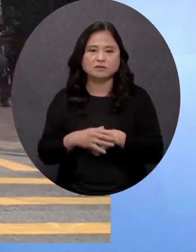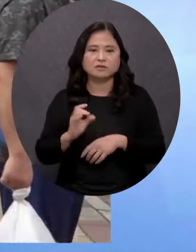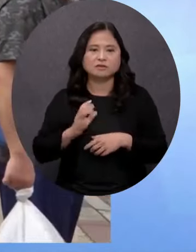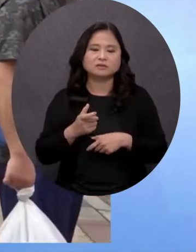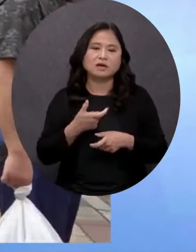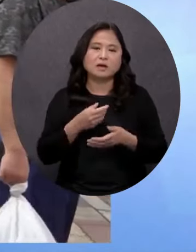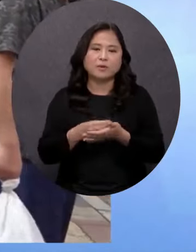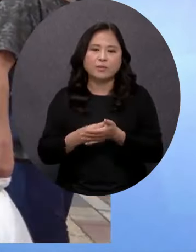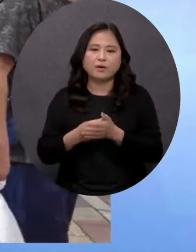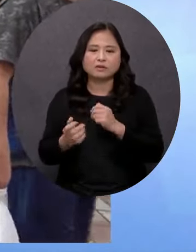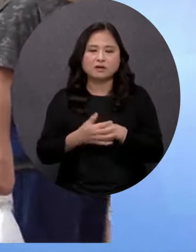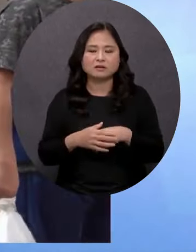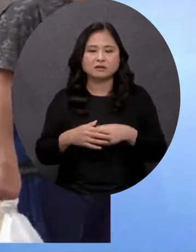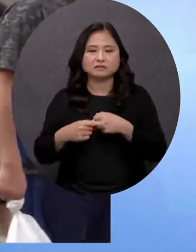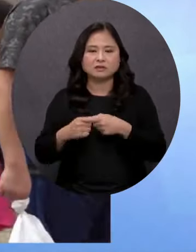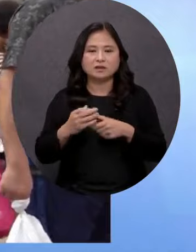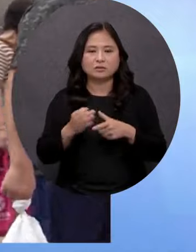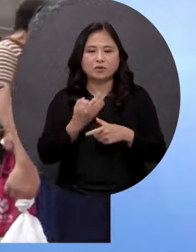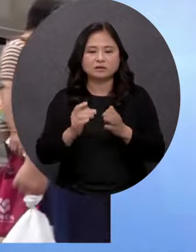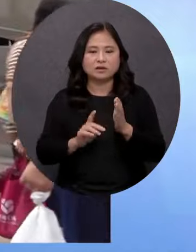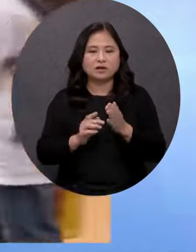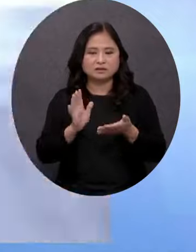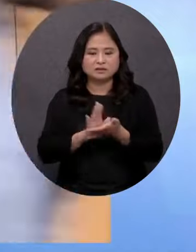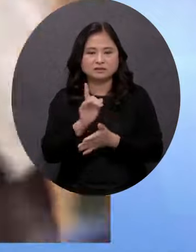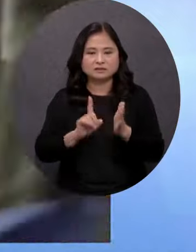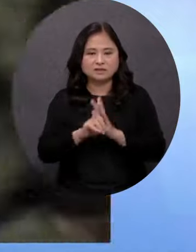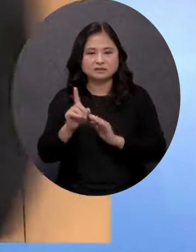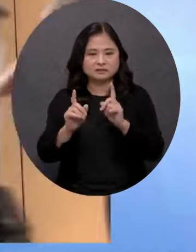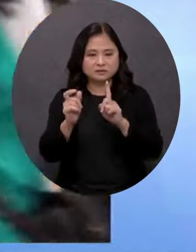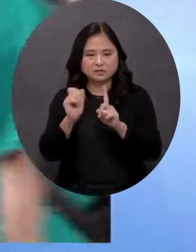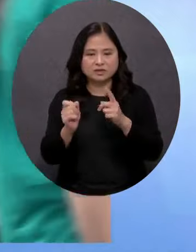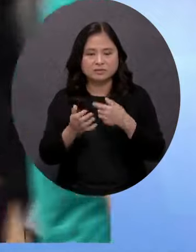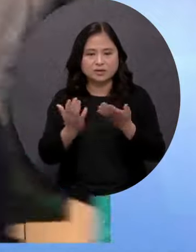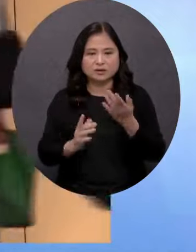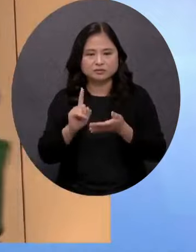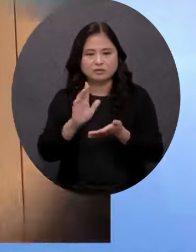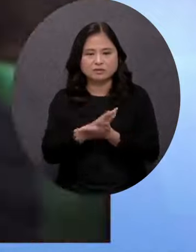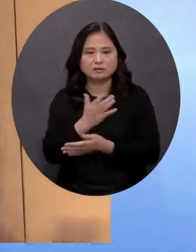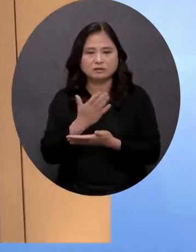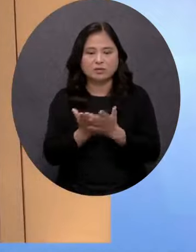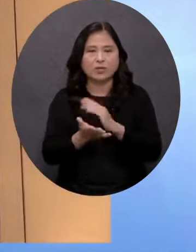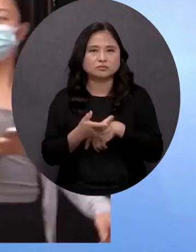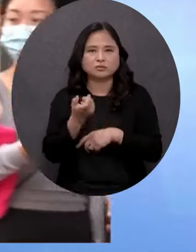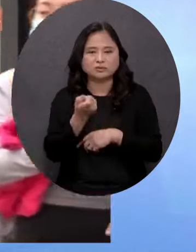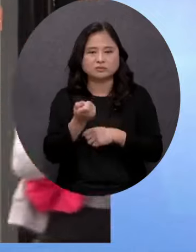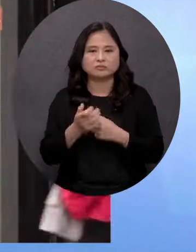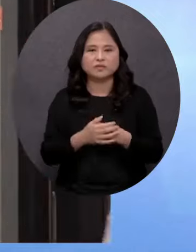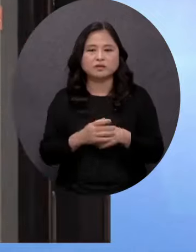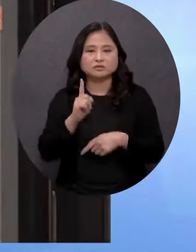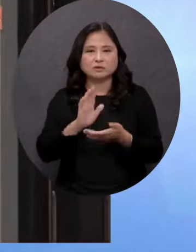费开支第一季按年升 1%， 这个升幅比去年任何一季都要少，而